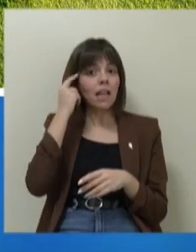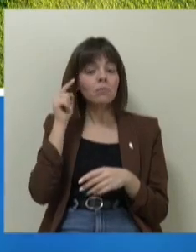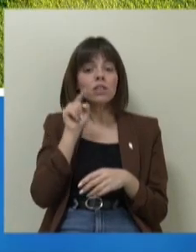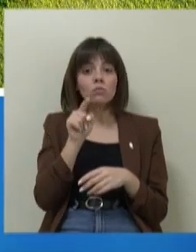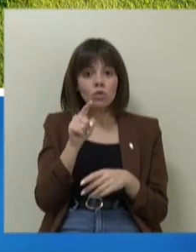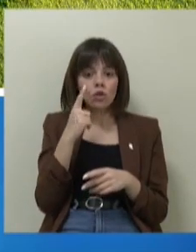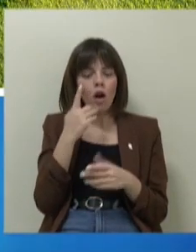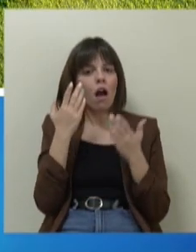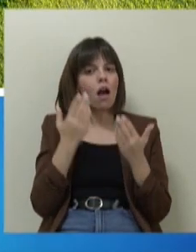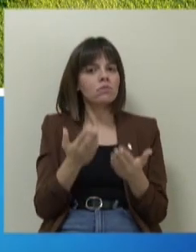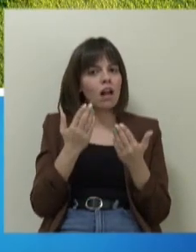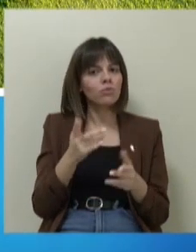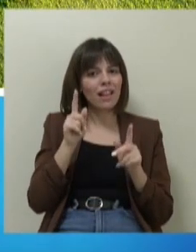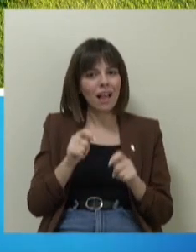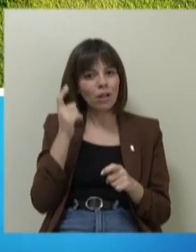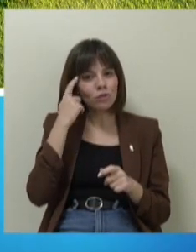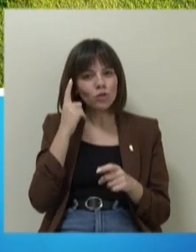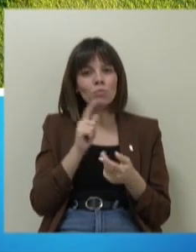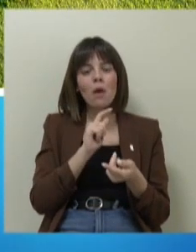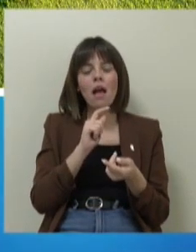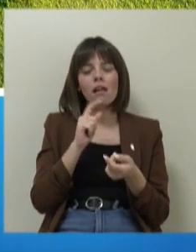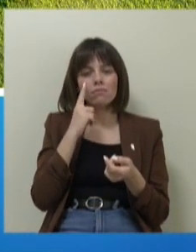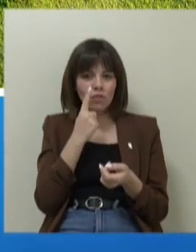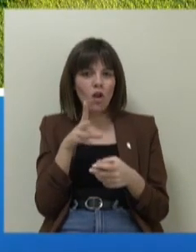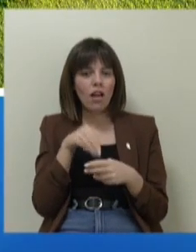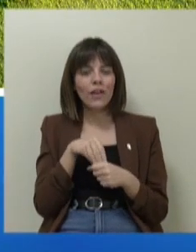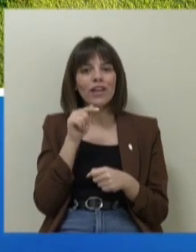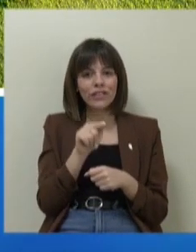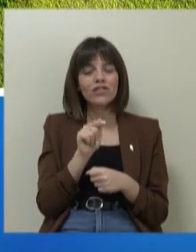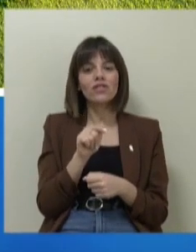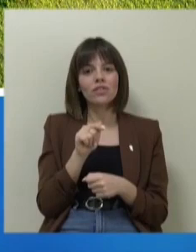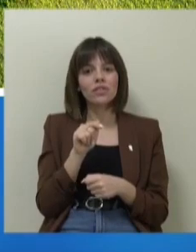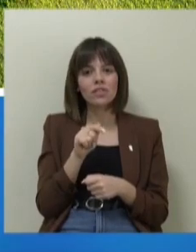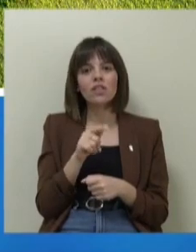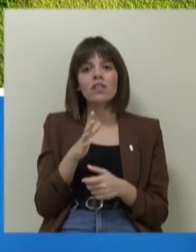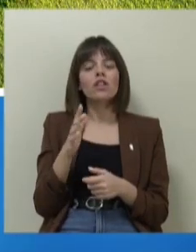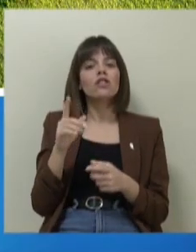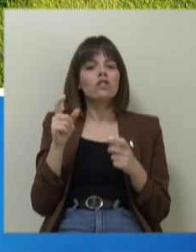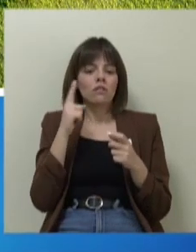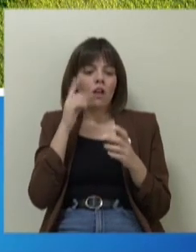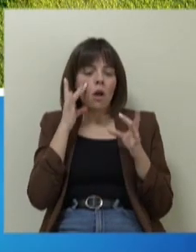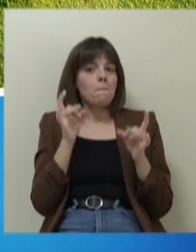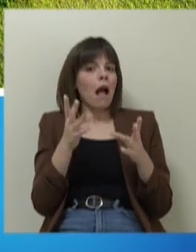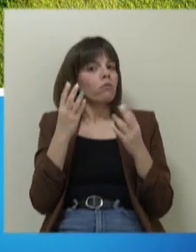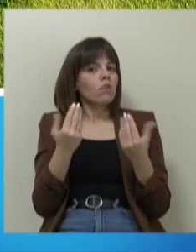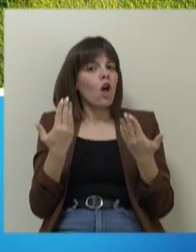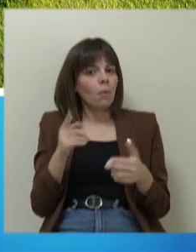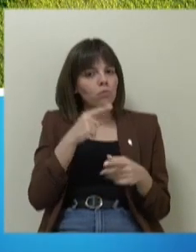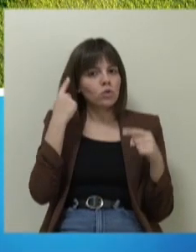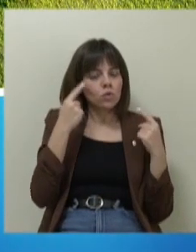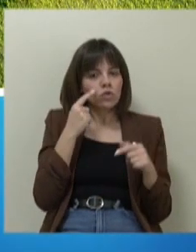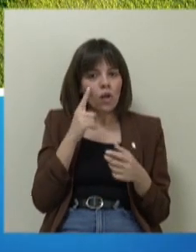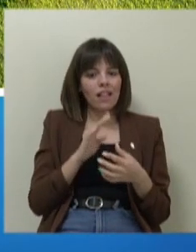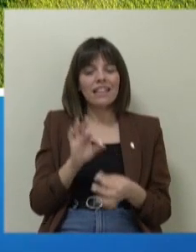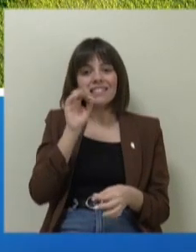bunu reva gören düşünme biçimi, kartezyen düşüncede olarak da somutlandırabilirim bu düşünce biçimi, insanları